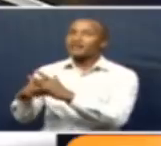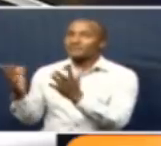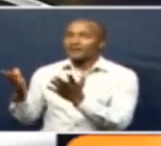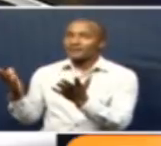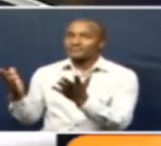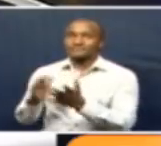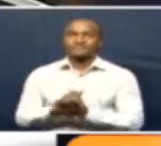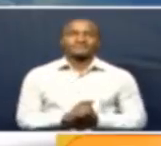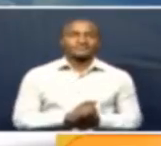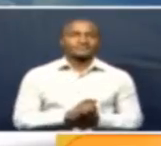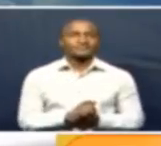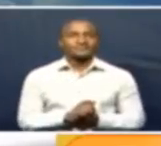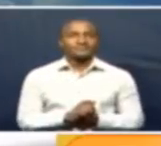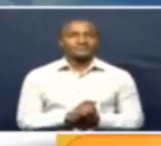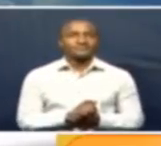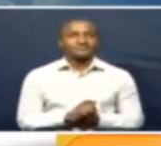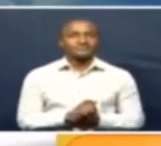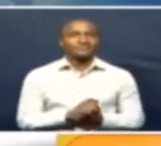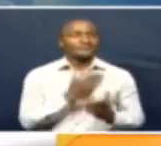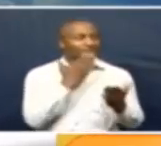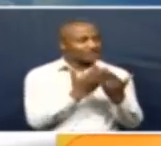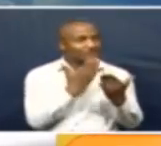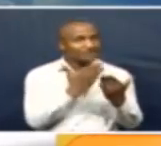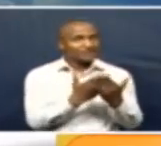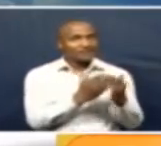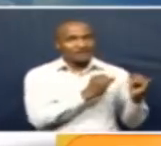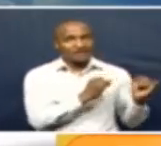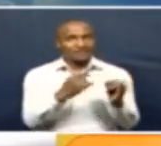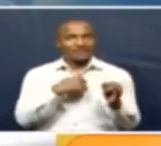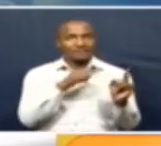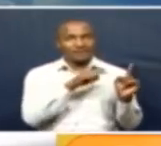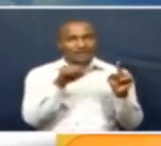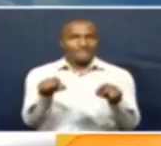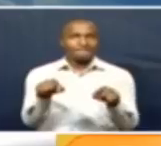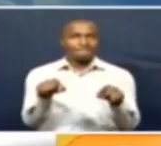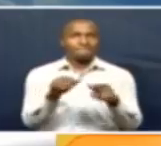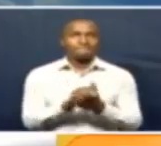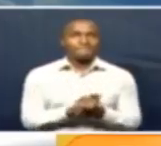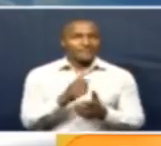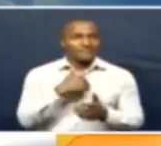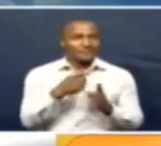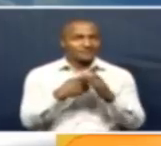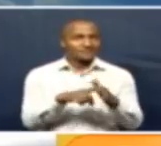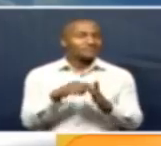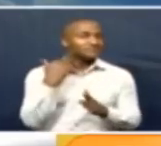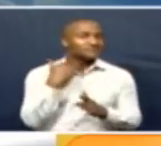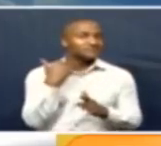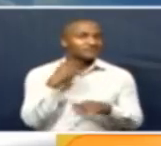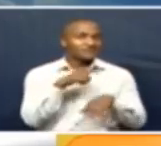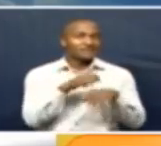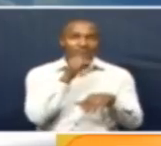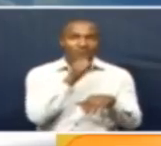Okay, asante Lilian. Saidi kwa mwaliko huu. Mimi nilianza crime nikiwa na miaka